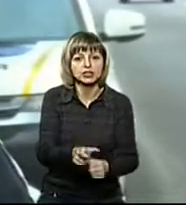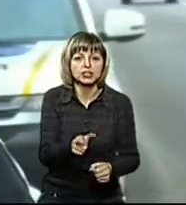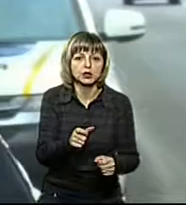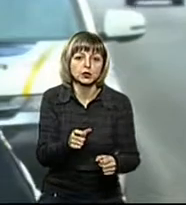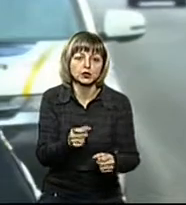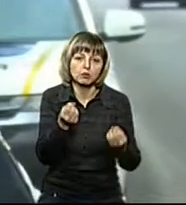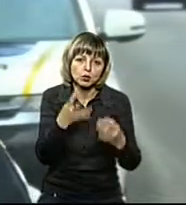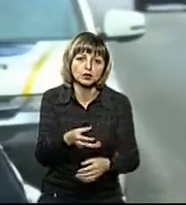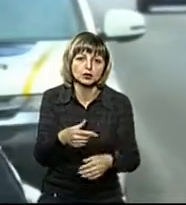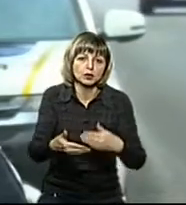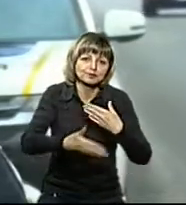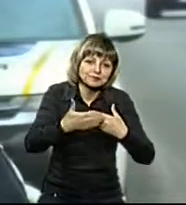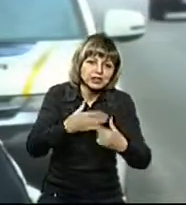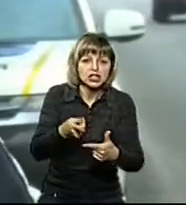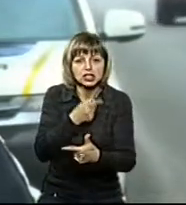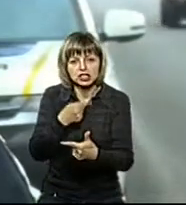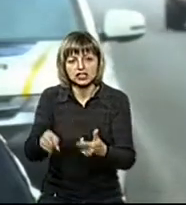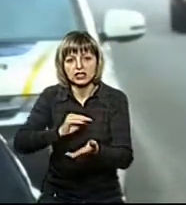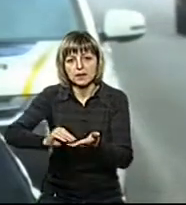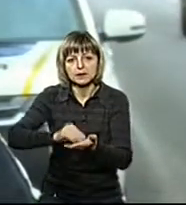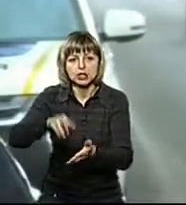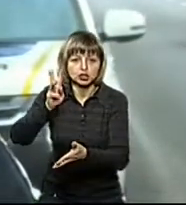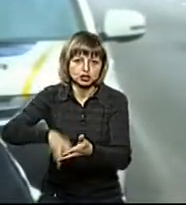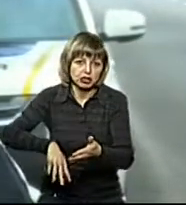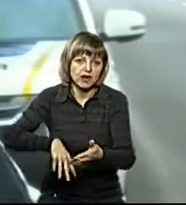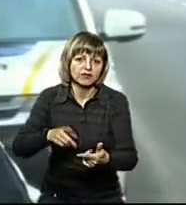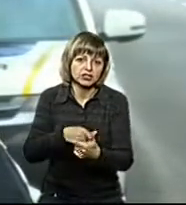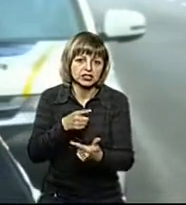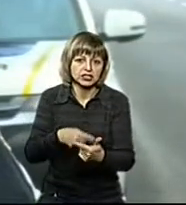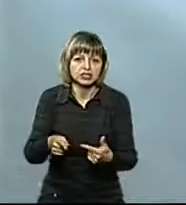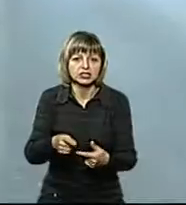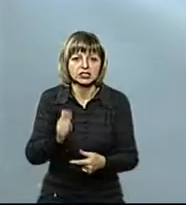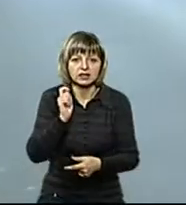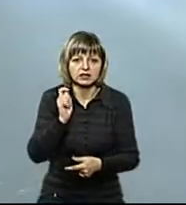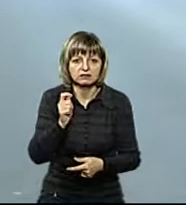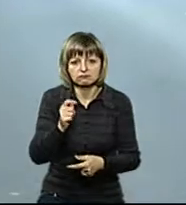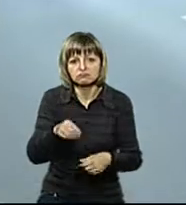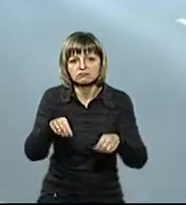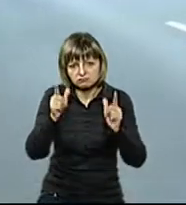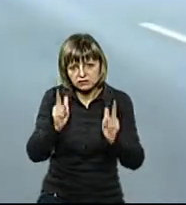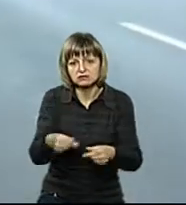обмежитись усним зауваженням, чи виписати штраф, чи винести попередження.